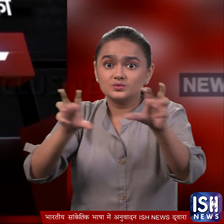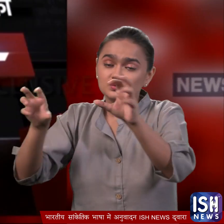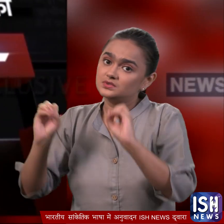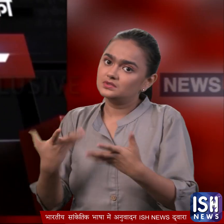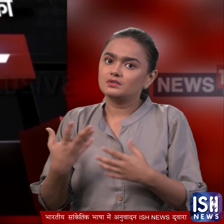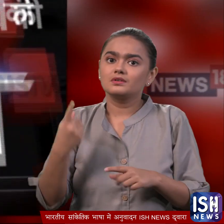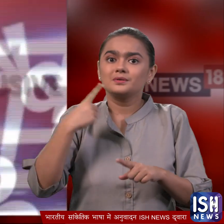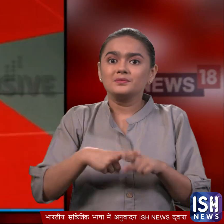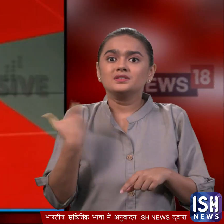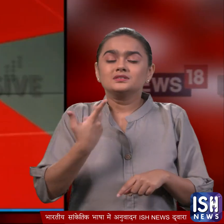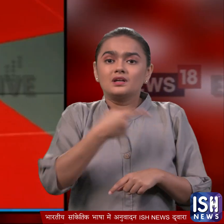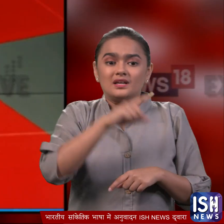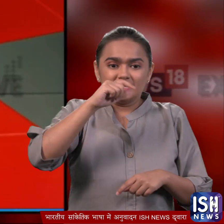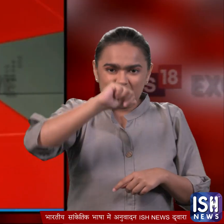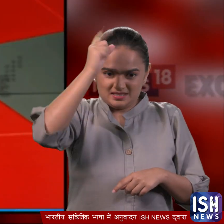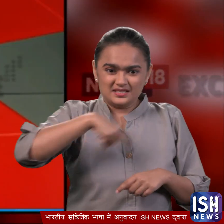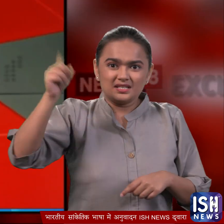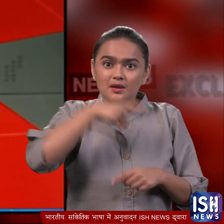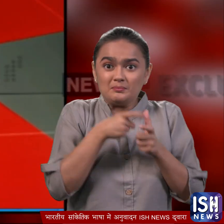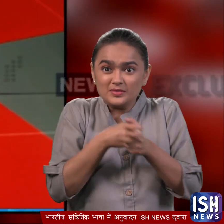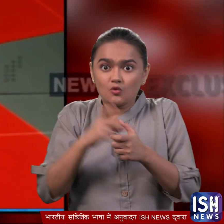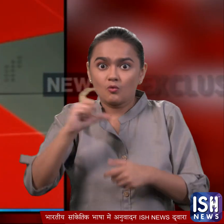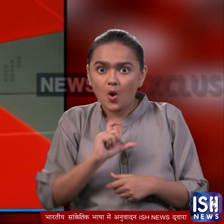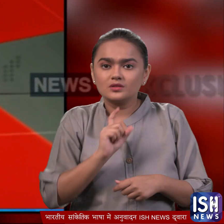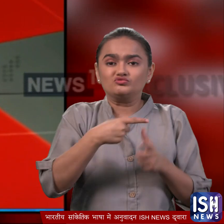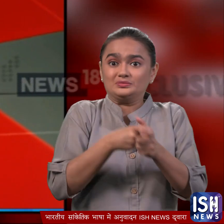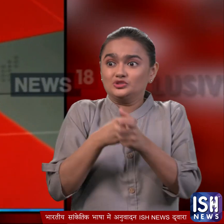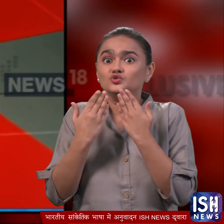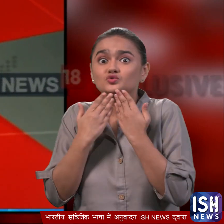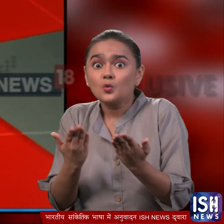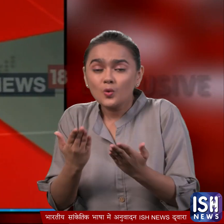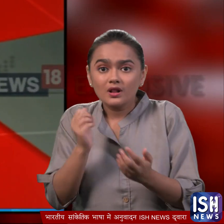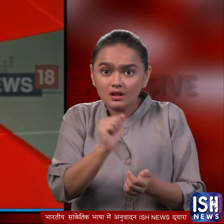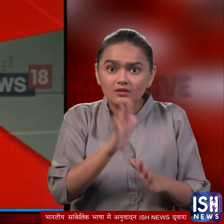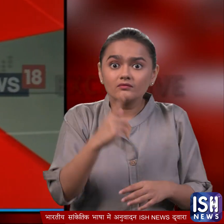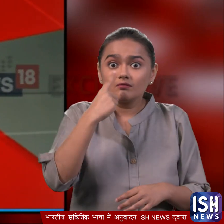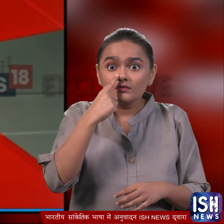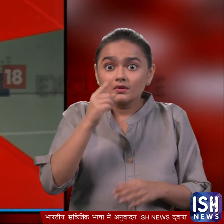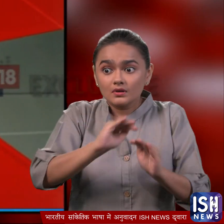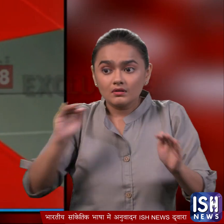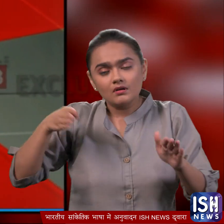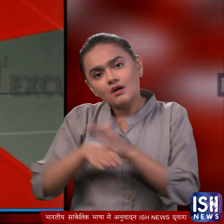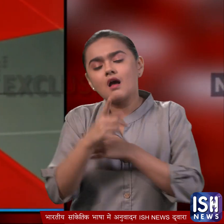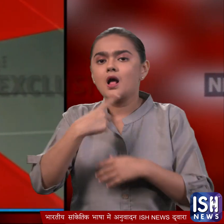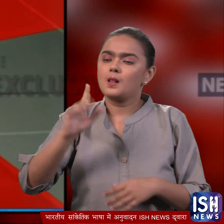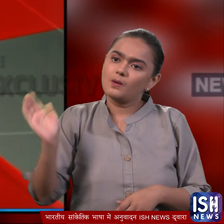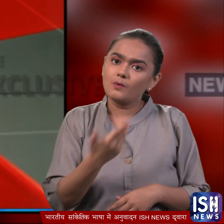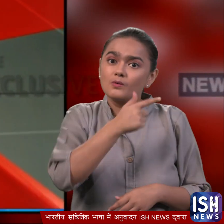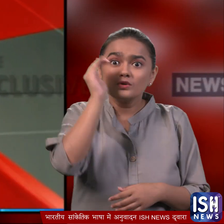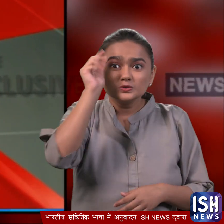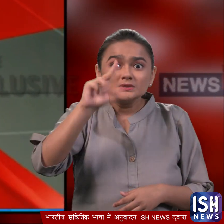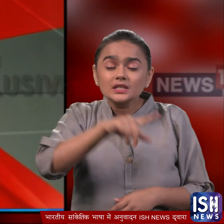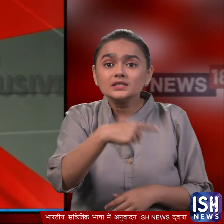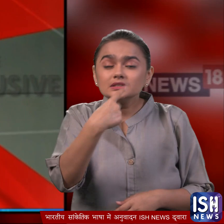दी गई। राष्ट्रीय इंडियन मिलिट्री कॉलेज और राष्ट्रीय मिलिट्री स्कूलों में लड़कियों को भी दाखिला